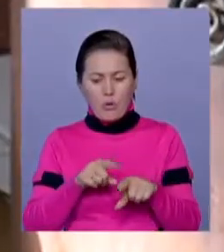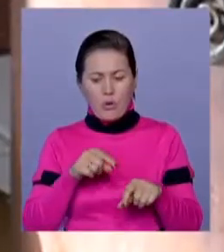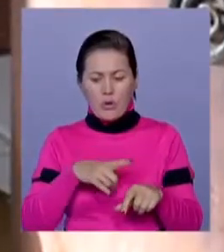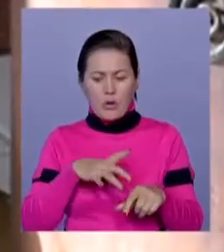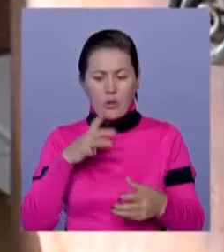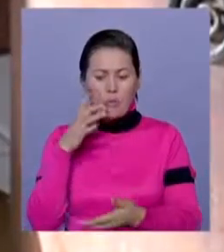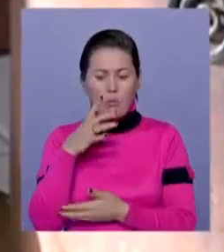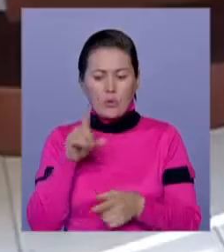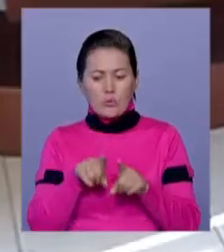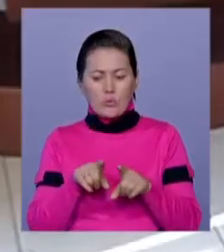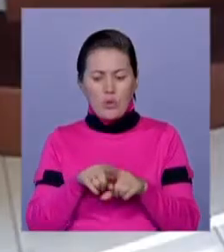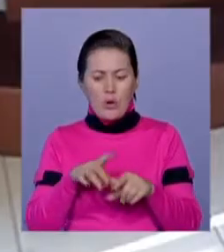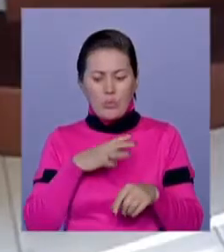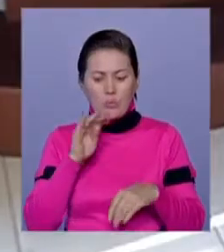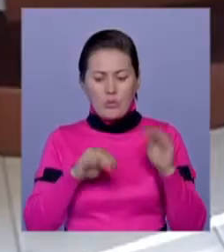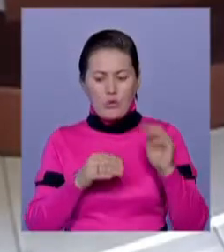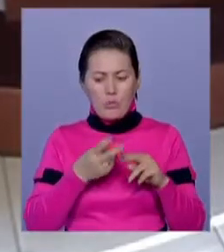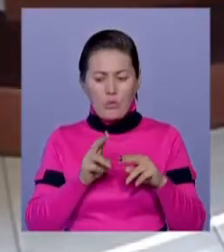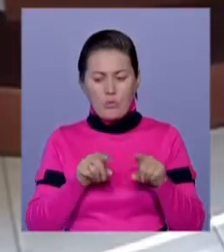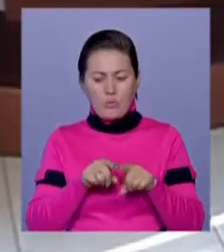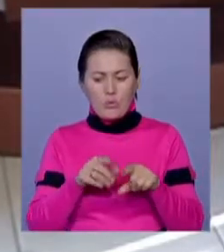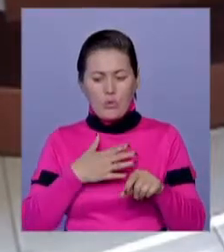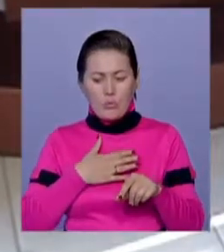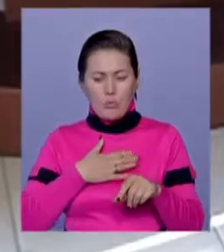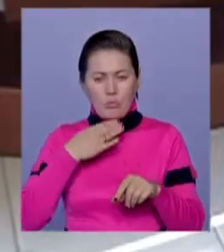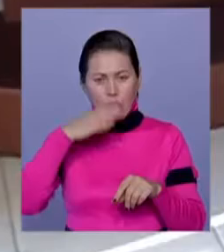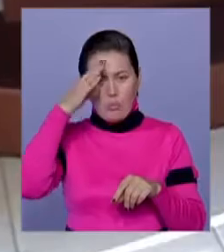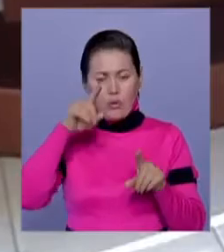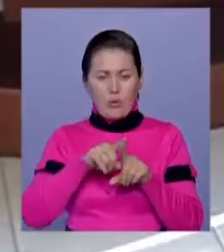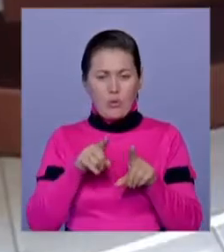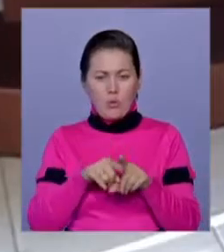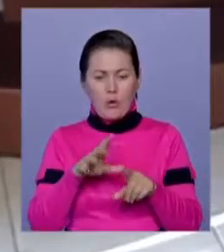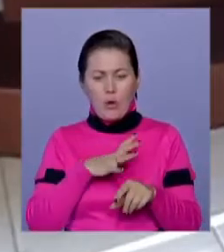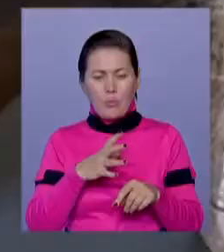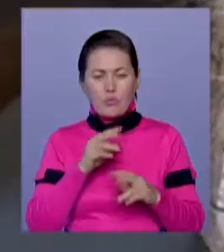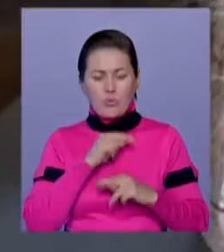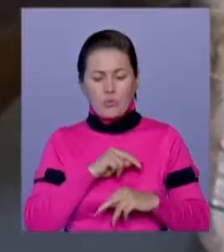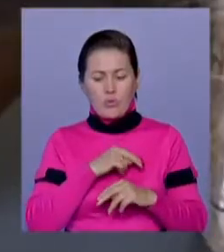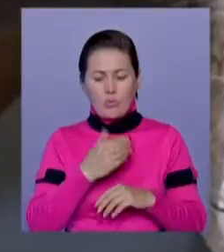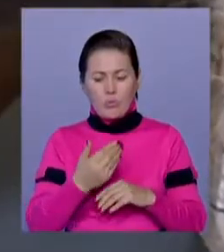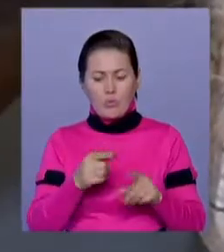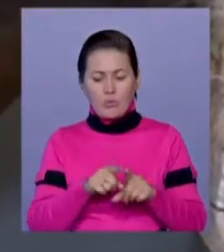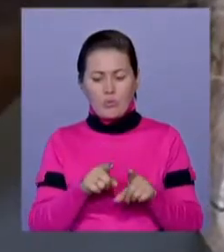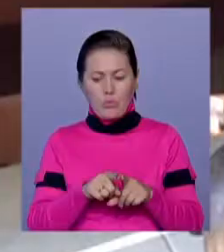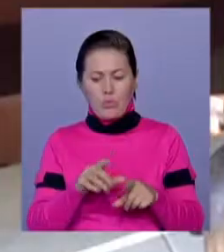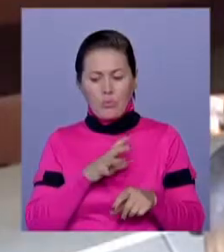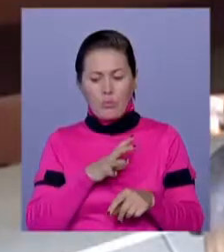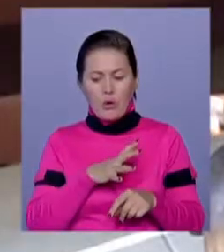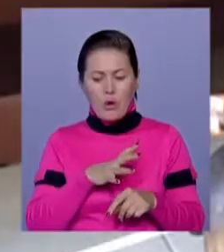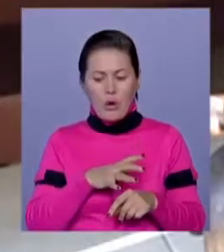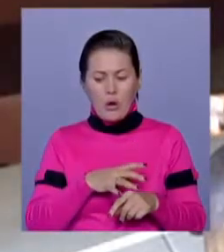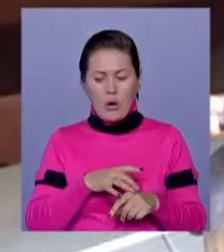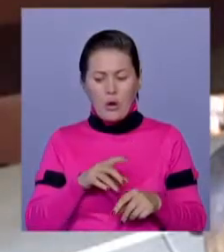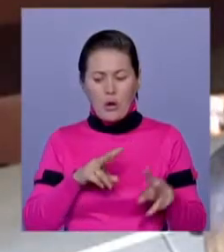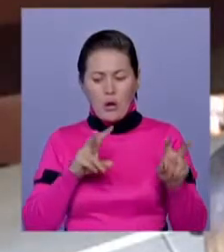мен қара ағашынан құрастырып жасалған менің әкемнің, яғни Дәркембай Шоқпұрының жұмысы. Бұл аспаптың